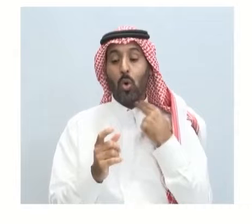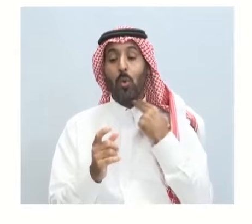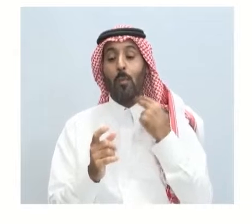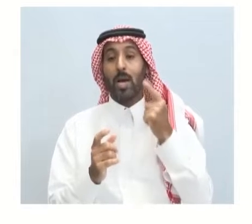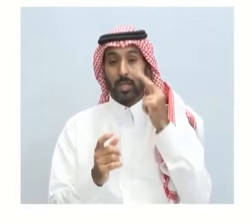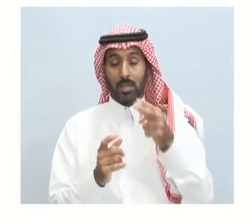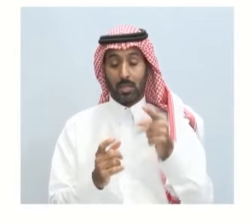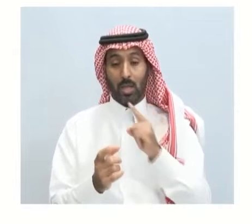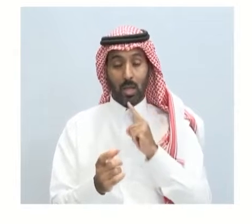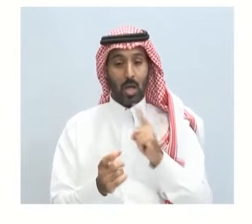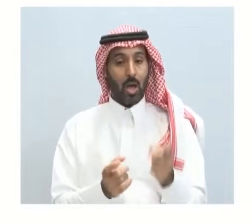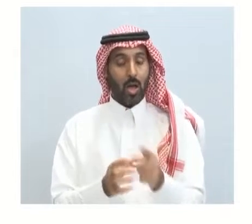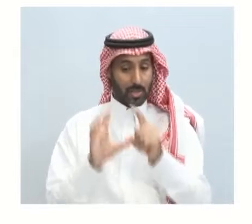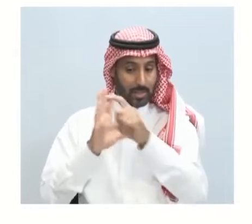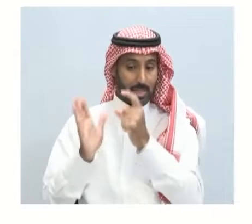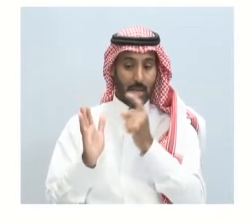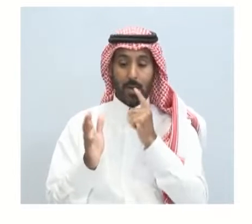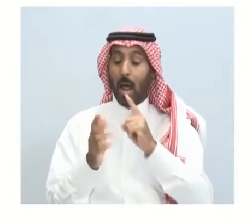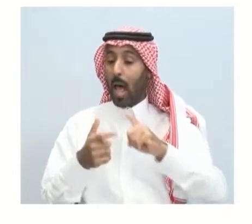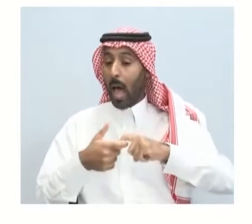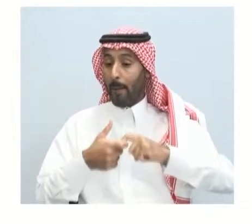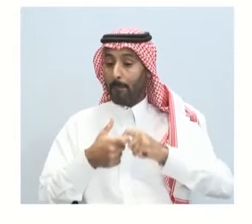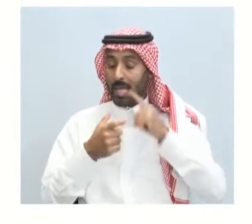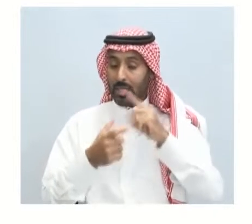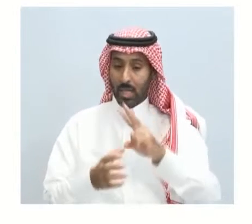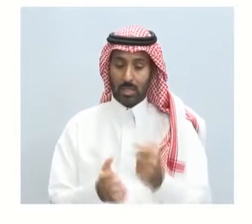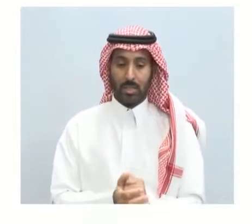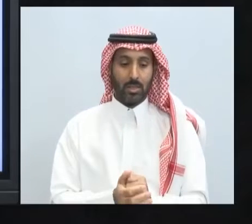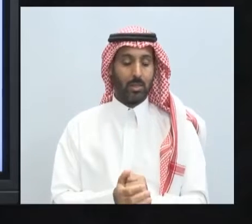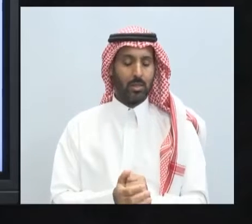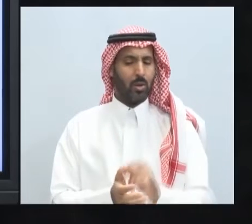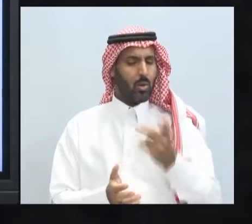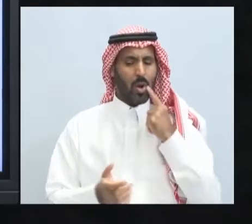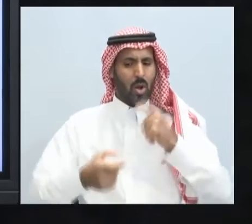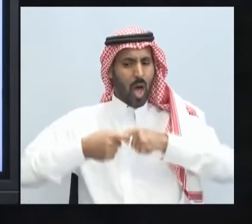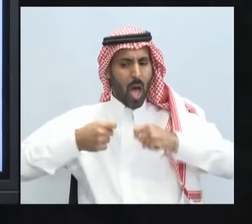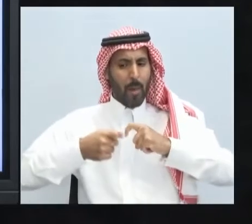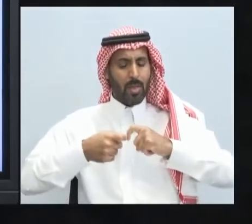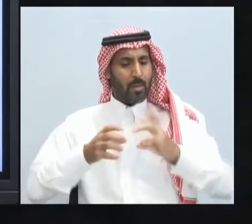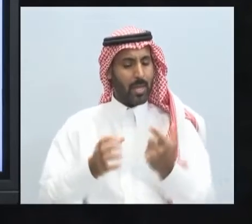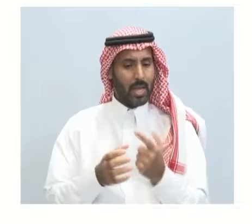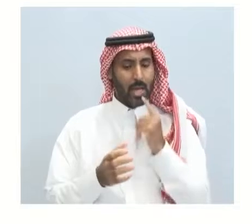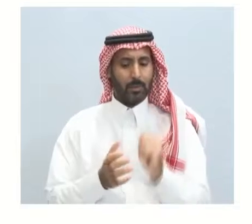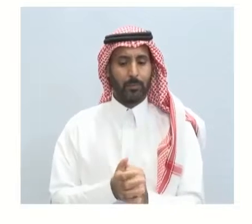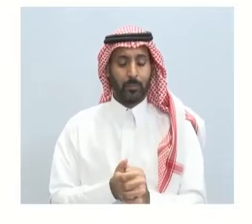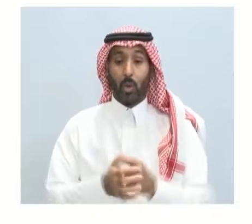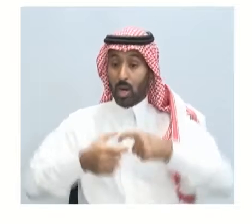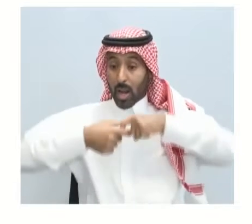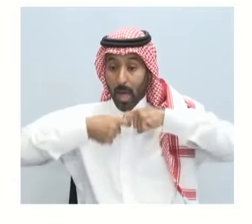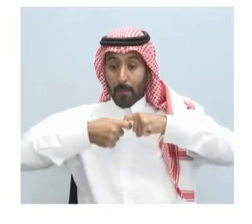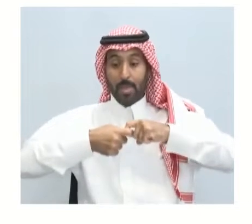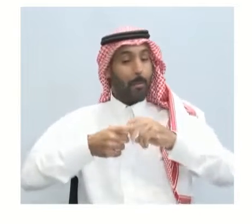تتطرق لموضوع الرابط العجيب ماذا يعني الرابط العجيب ما الرابط